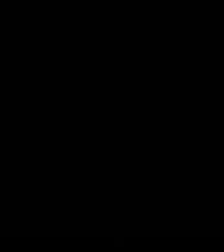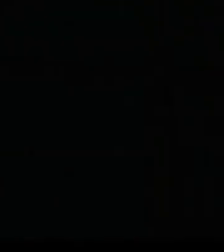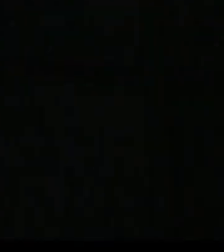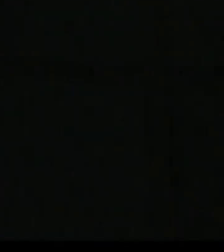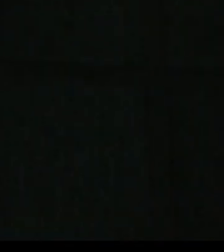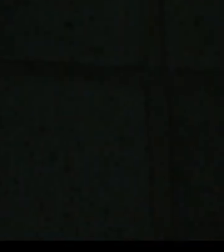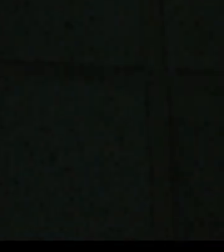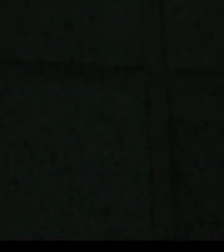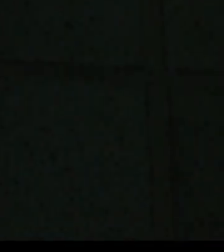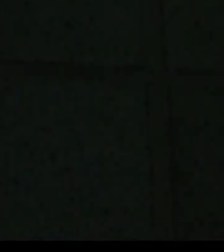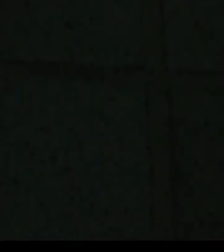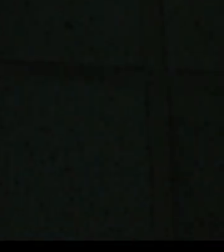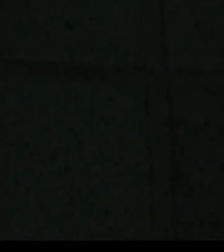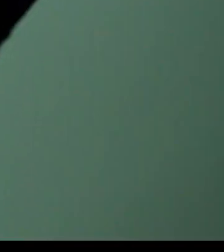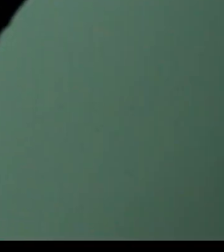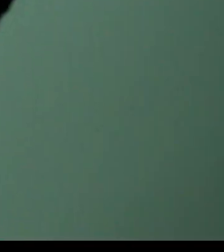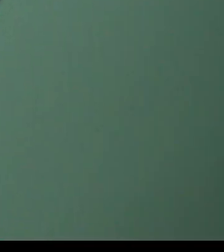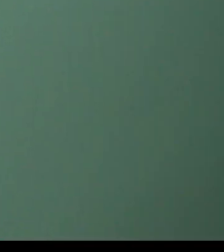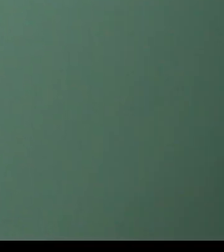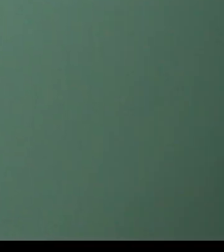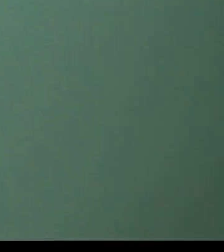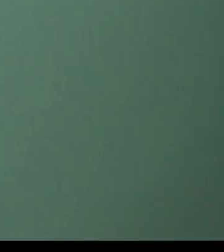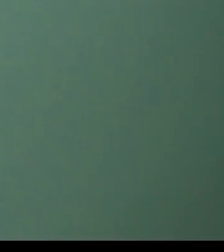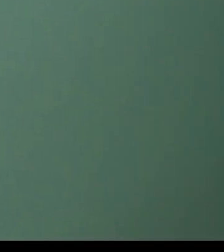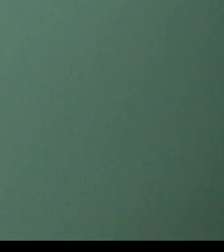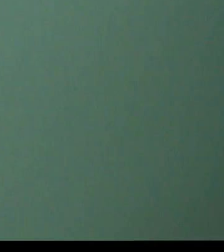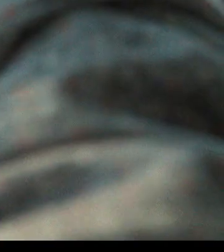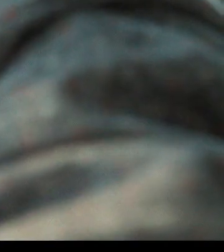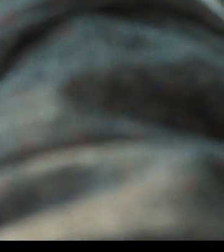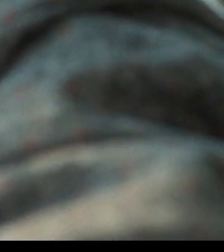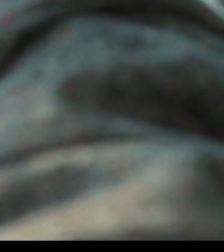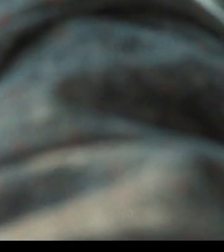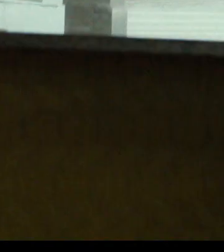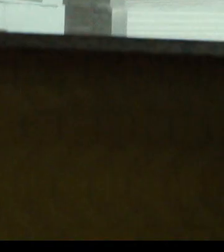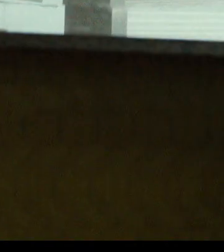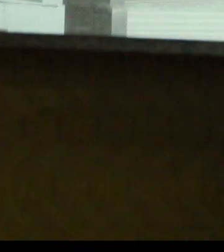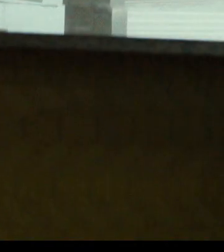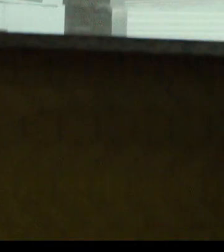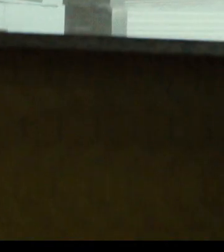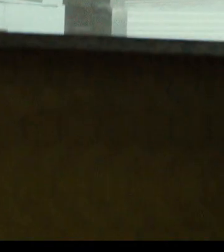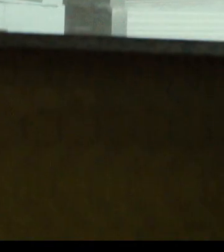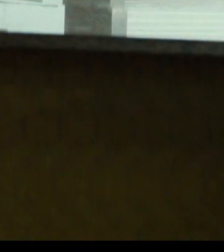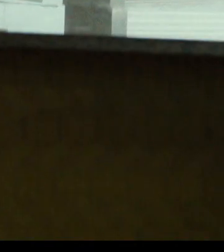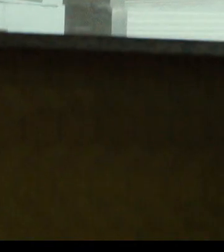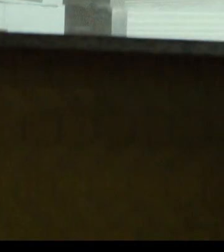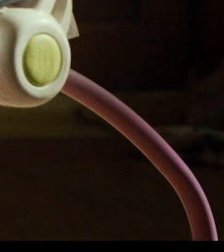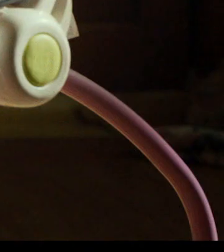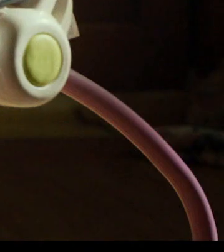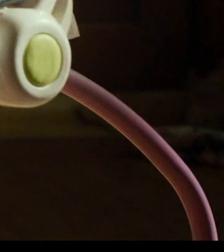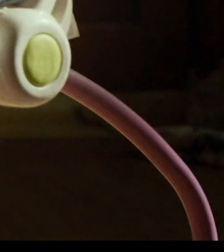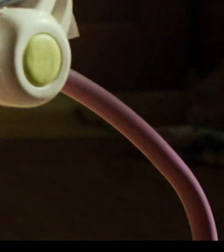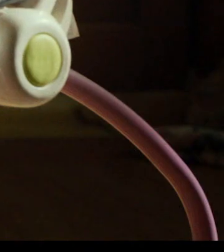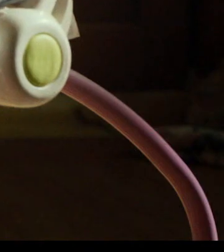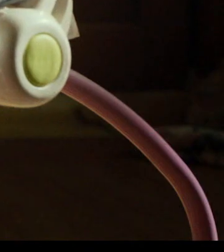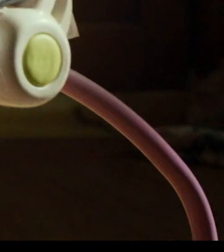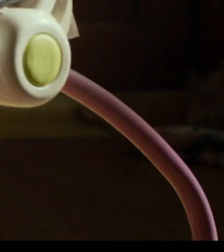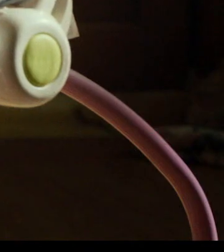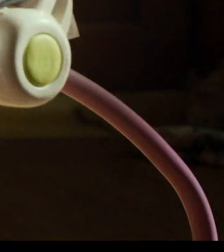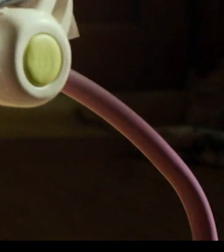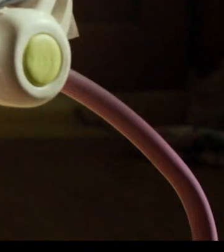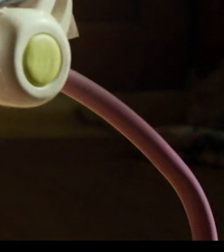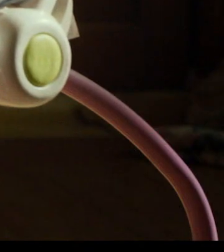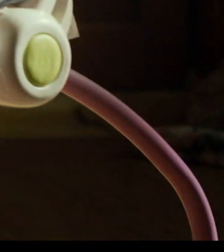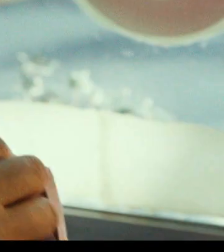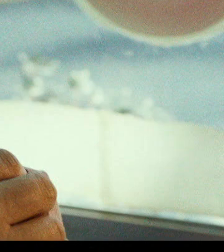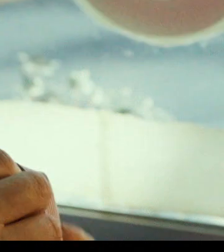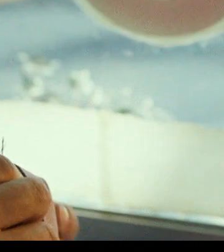베이비 박스 시설에서 일하는 동수는 상현과 함께 돈을 위해 아이를 빼돌립니다. 우성아, 우리랑